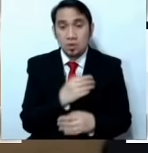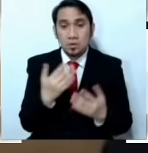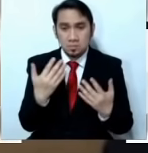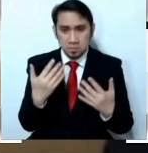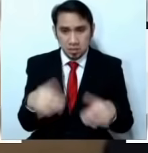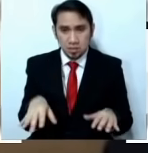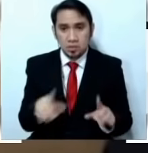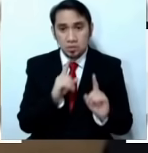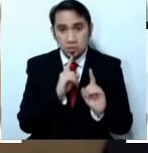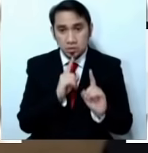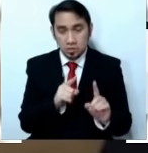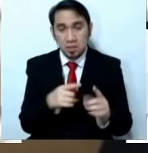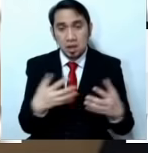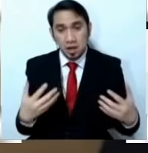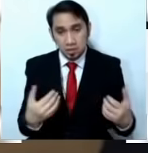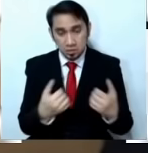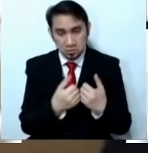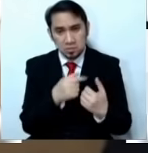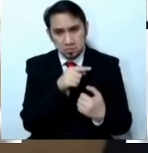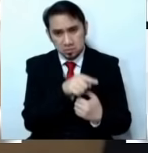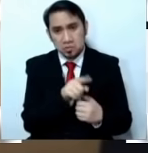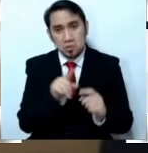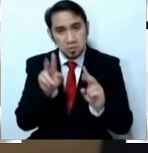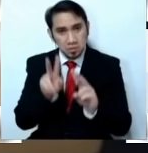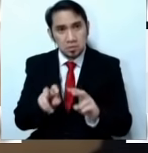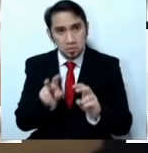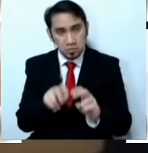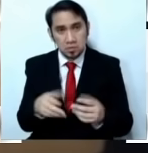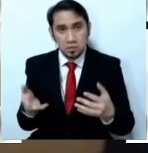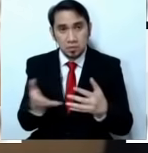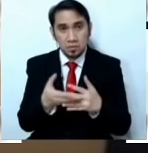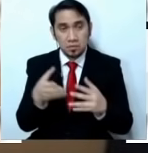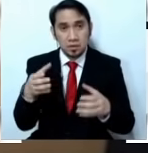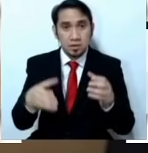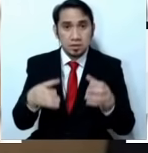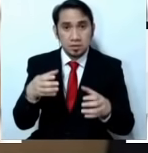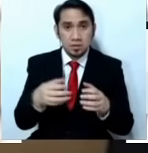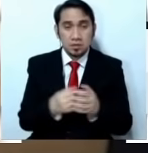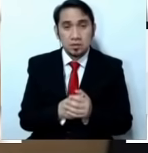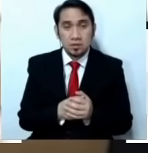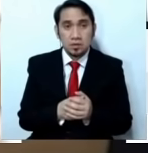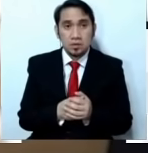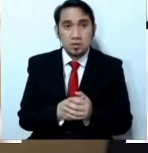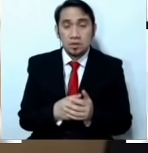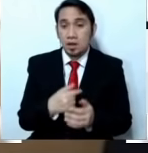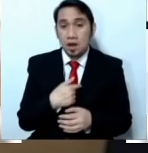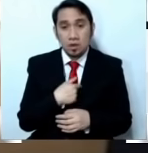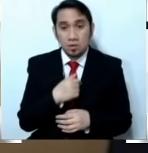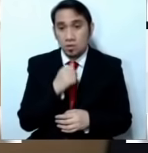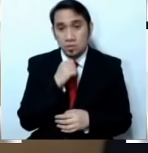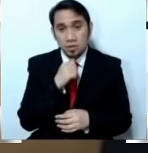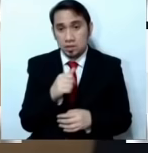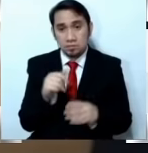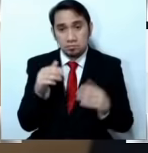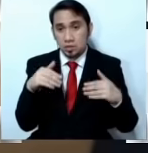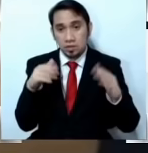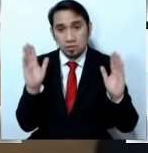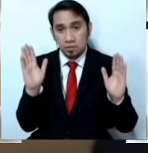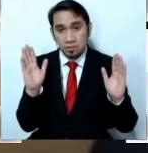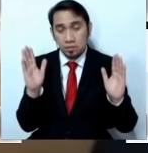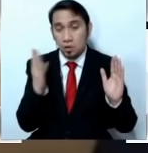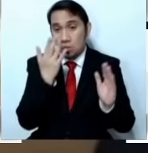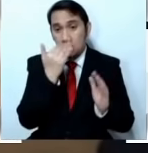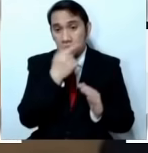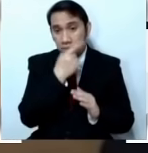na imbestigahan niya at magsampa siya ng kaso. Hinding-hindi ako uurong sa kaso dahil alam ko na malinis